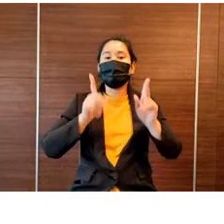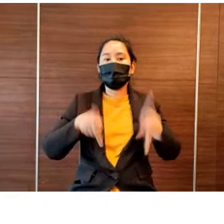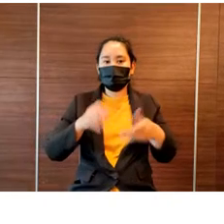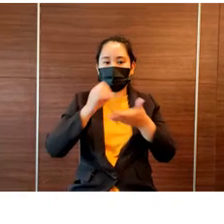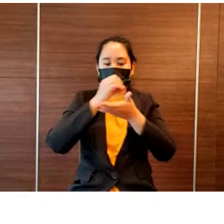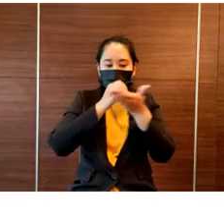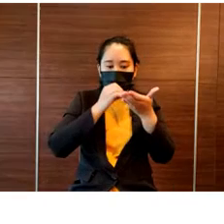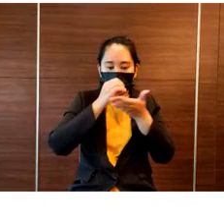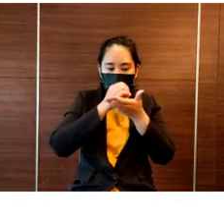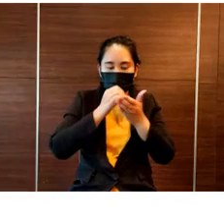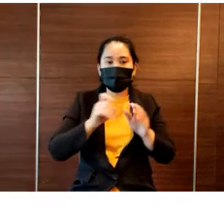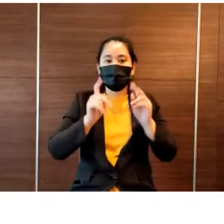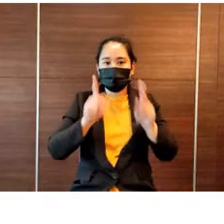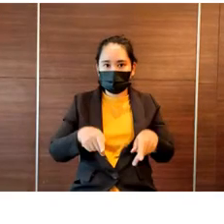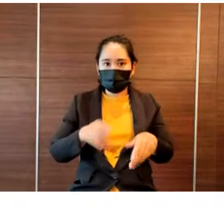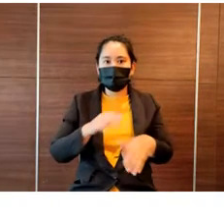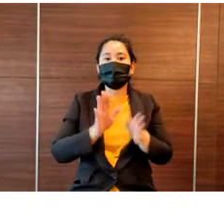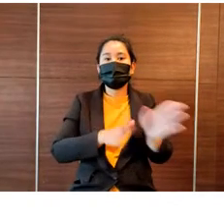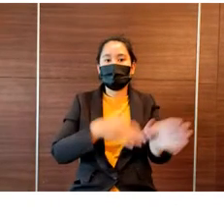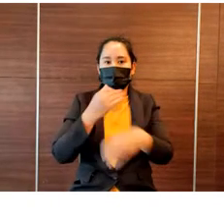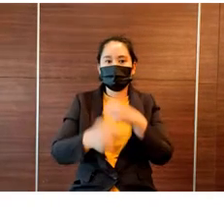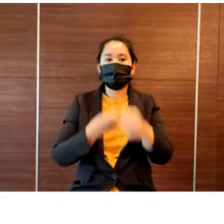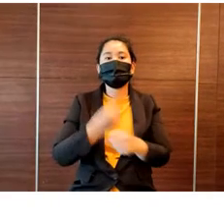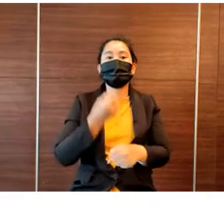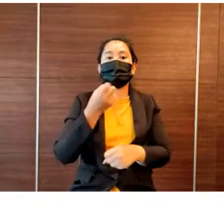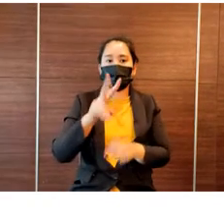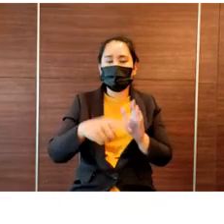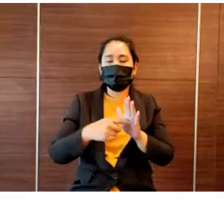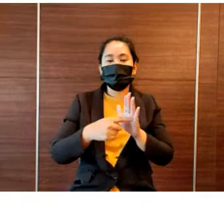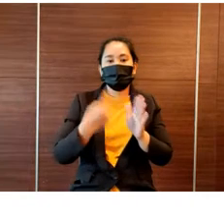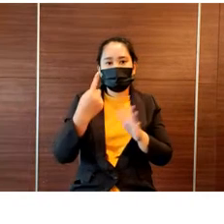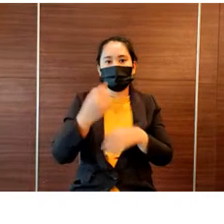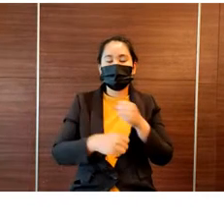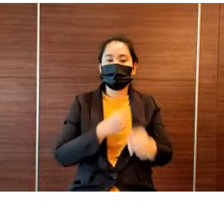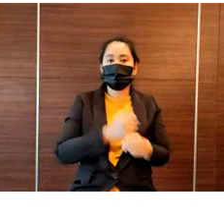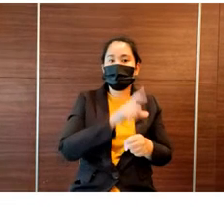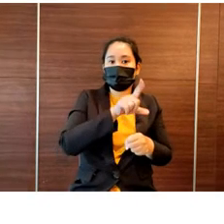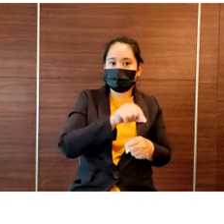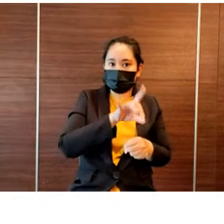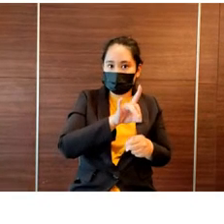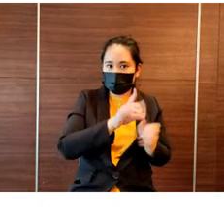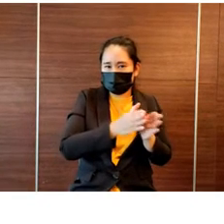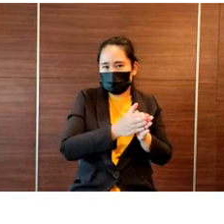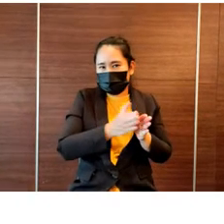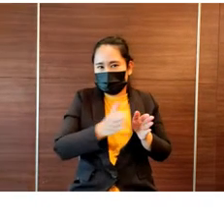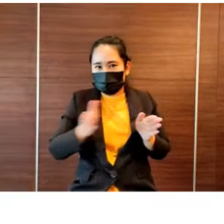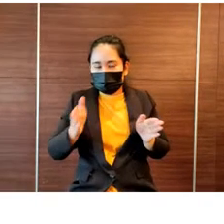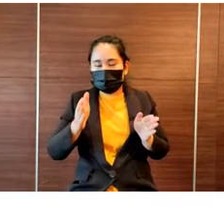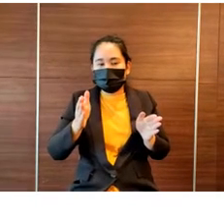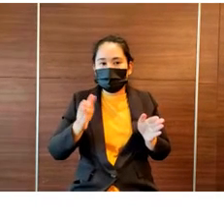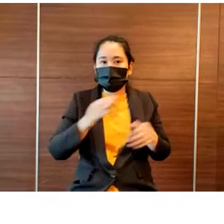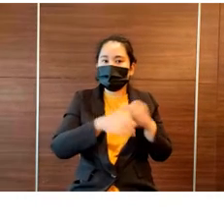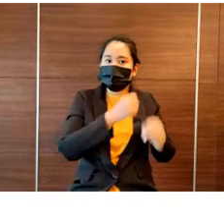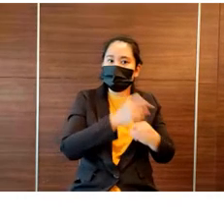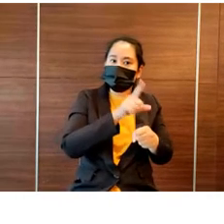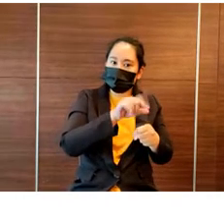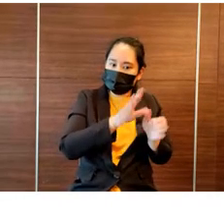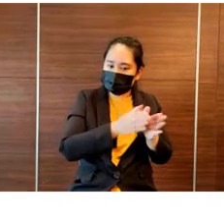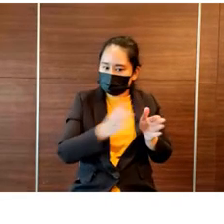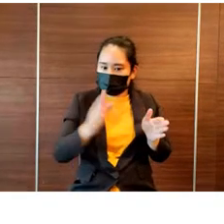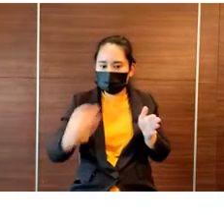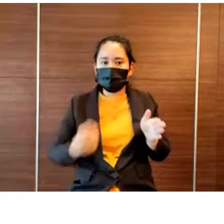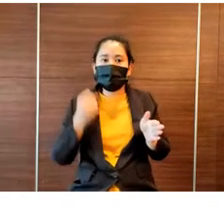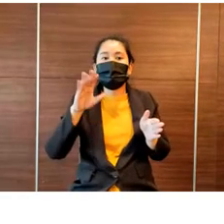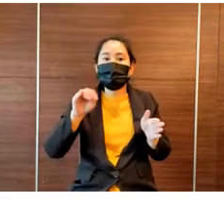สพเคมเซ็กเป็นเวลา12ปีตั้งแต่อายุ28จนอายุ28จนอายุประมาณเกือบ40